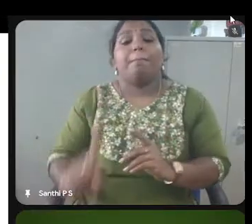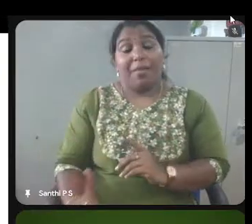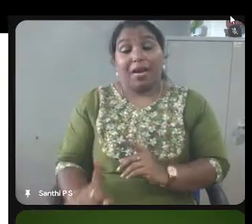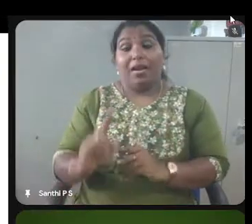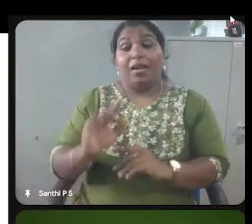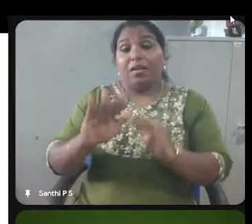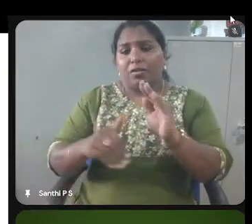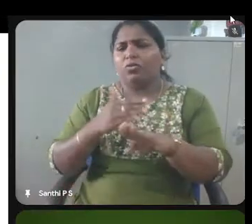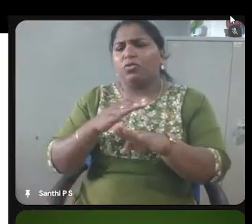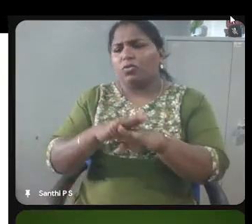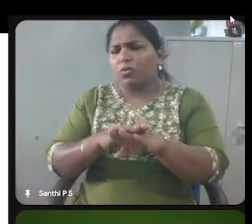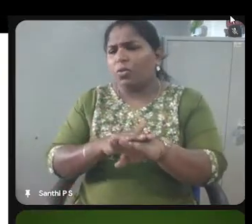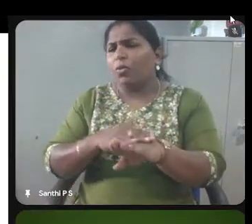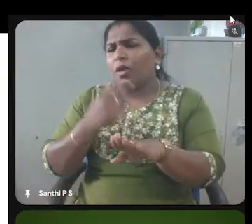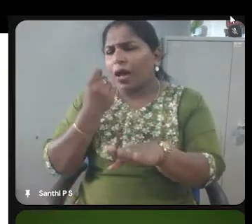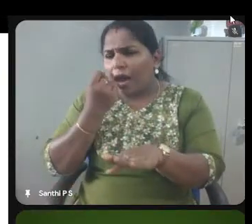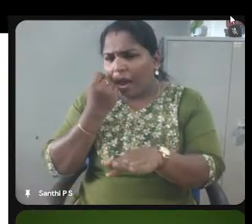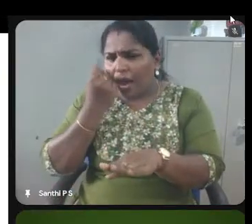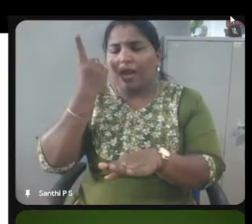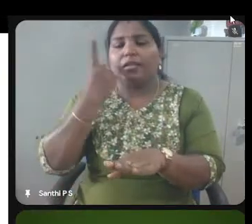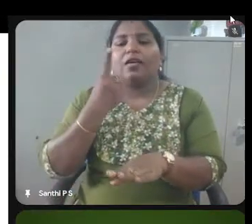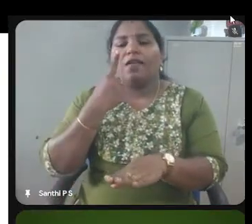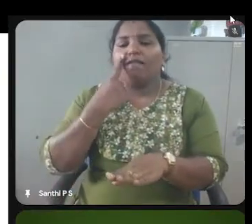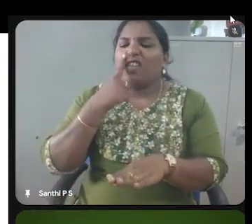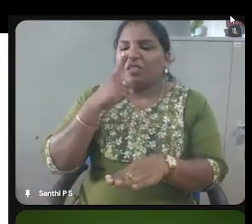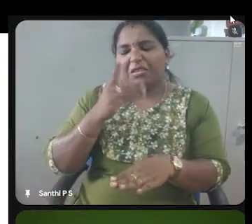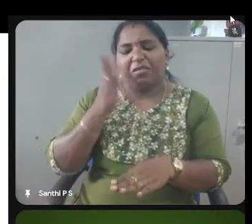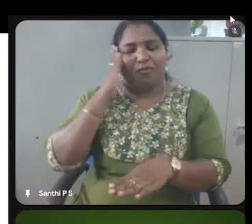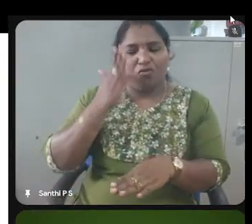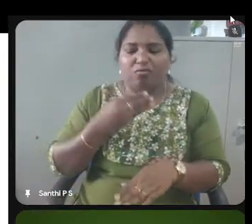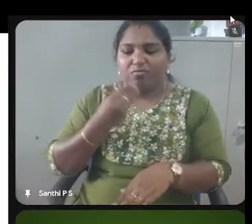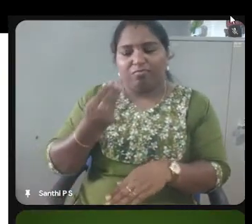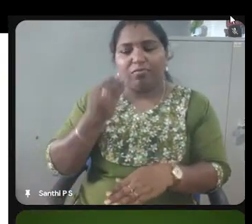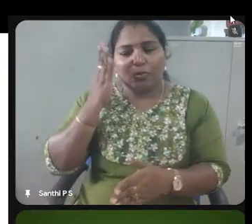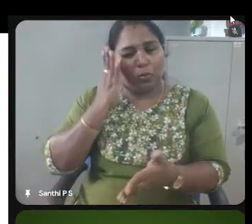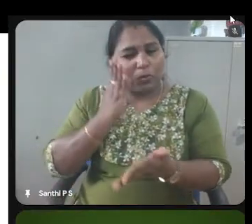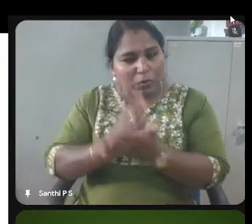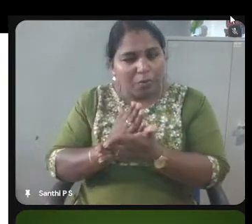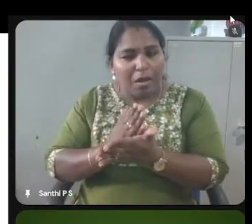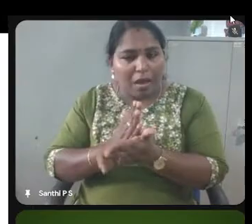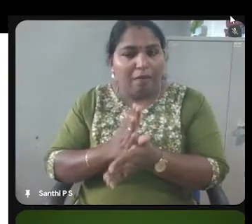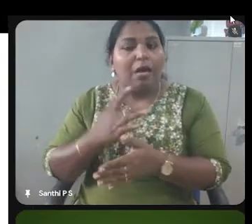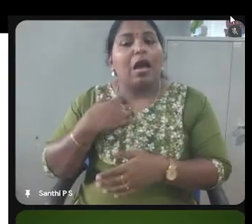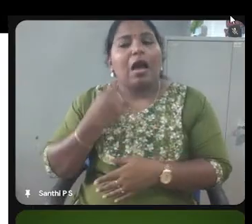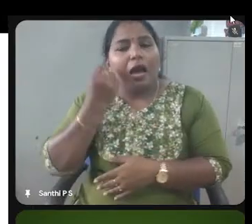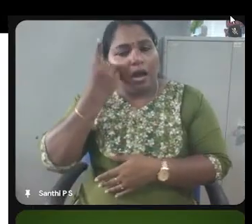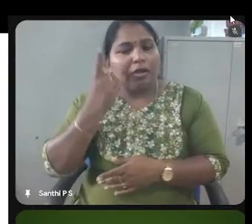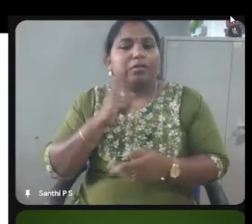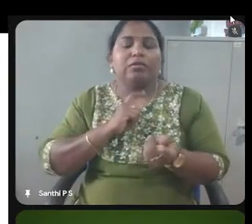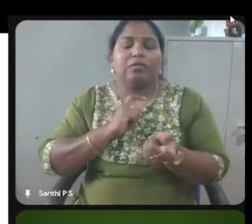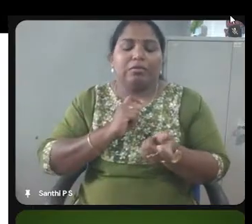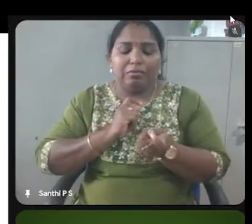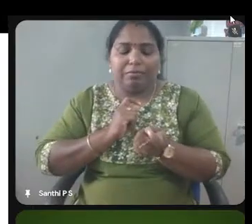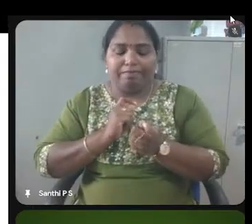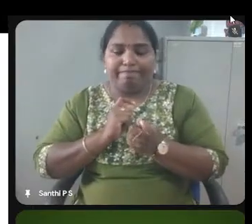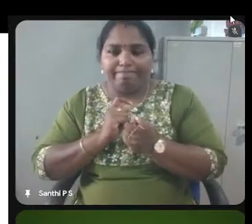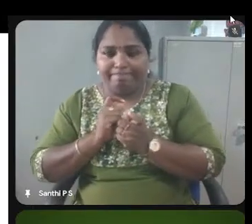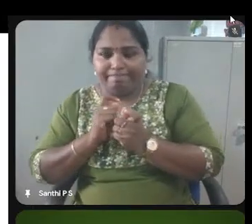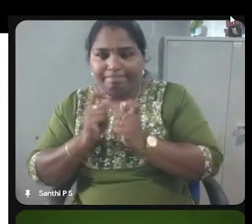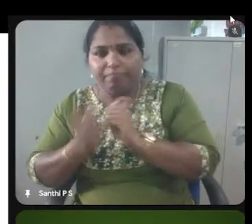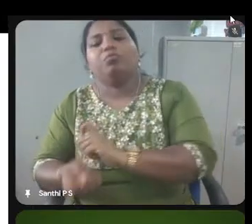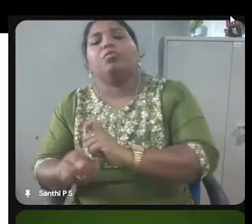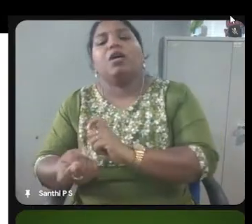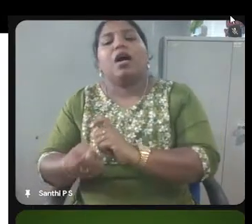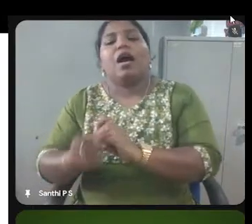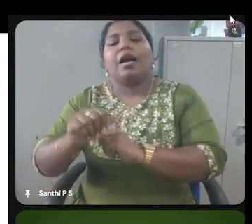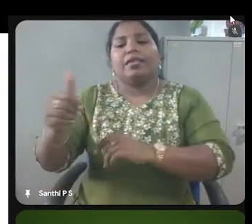കുറച്ച് കഴിയുമ്പം പേരൻസ് എനിക്ക് തരത്തില്ല എന്നൊരു ഇത് വരുമ്പം അത് കുറച്ച് കുറയുകയും നമ്മൾ ഇതിൽ നിന്നും വേറെ പല